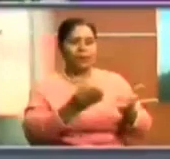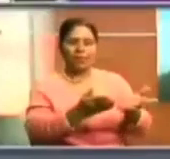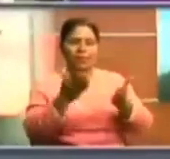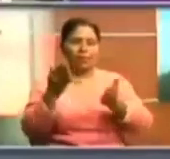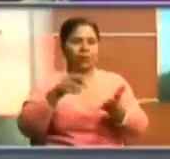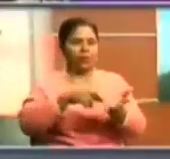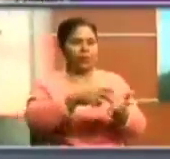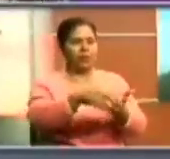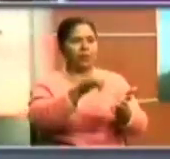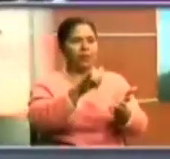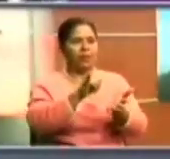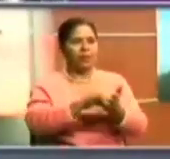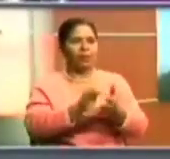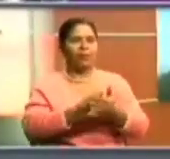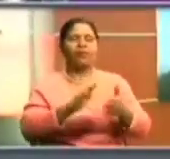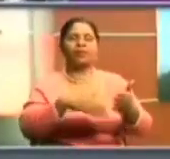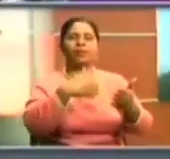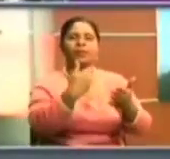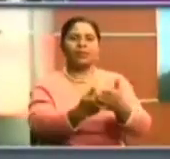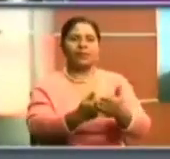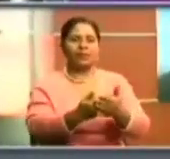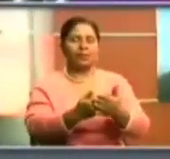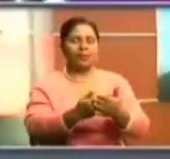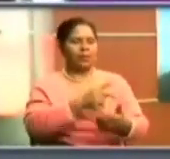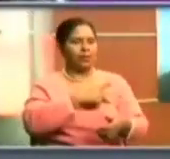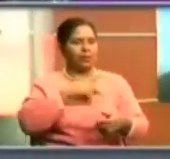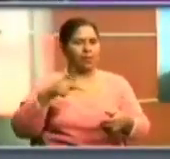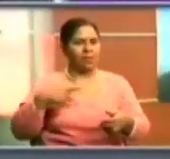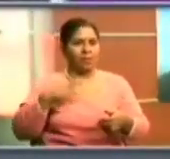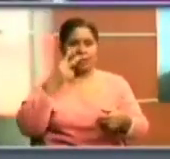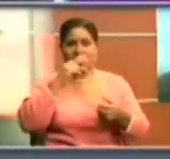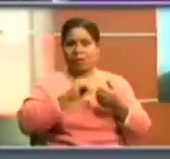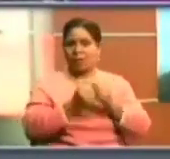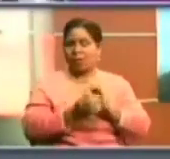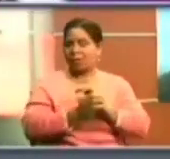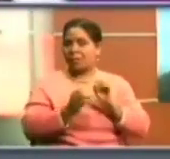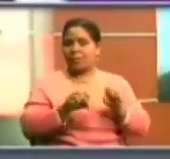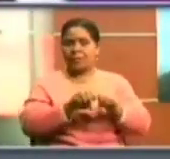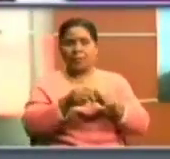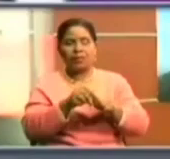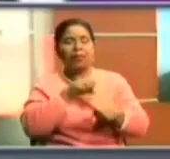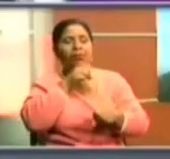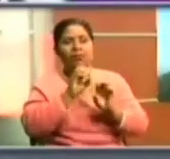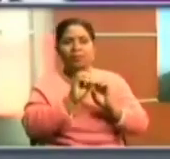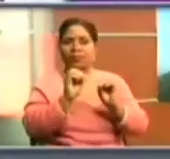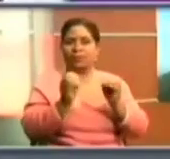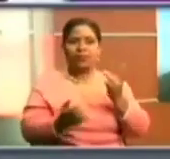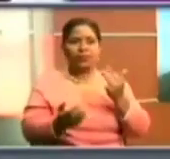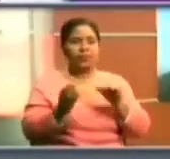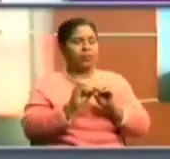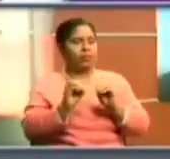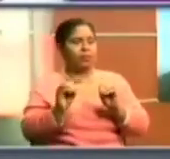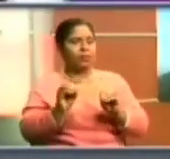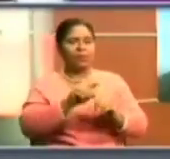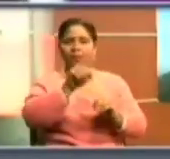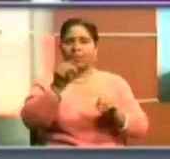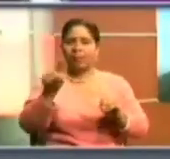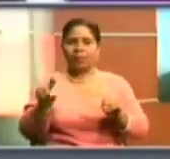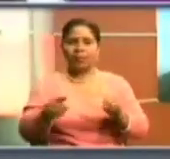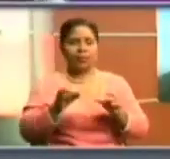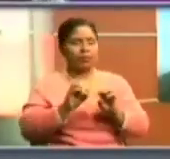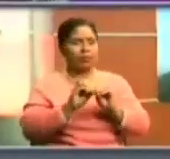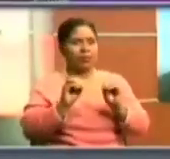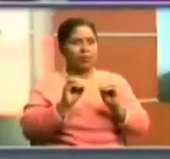mache la. Nou rive devan palman, nou pat asiste ni gen kas, ni gen wash, ni gen kaoutchou, ni